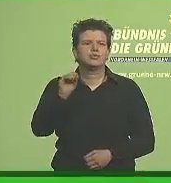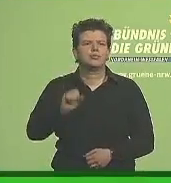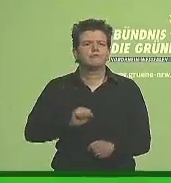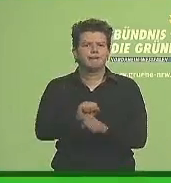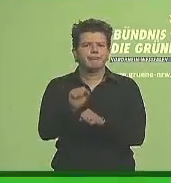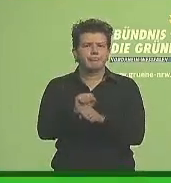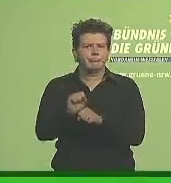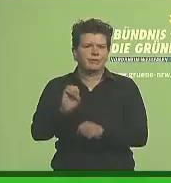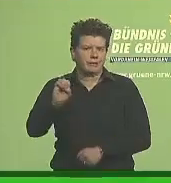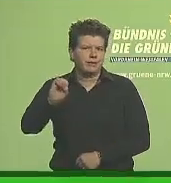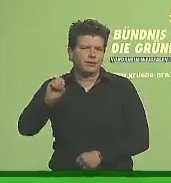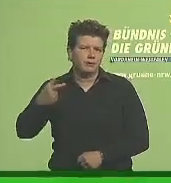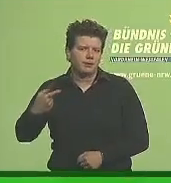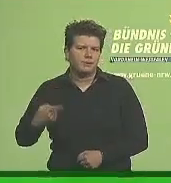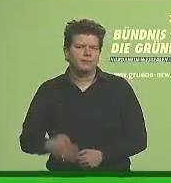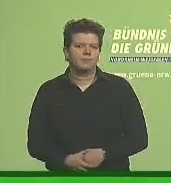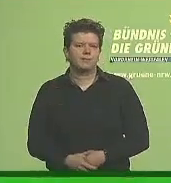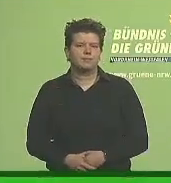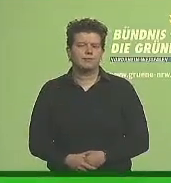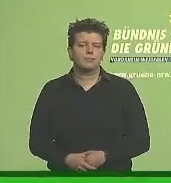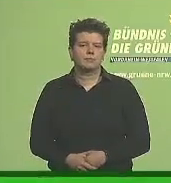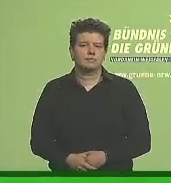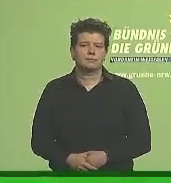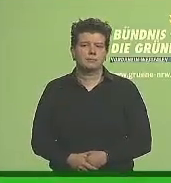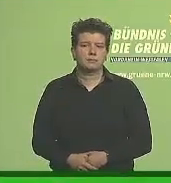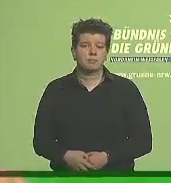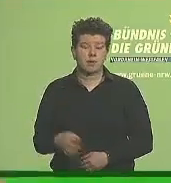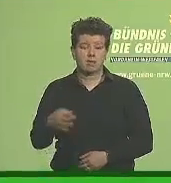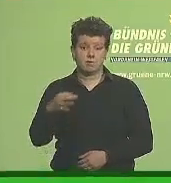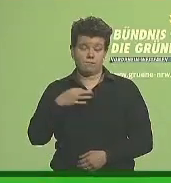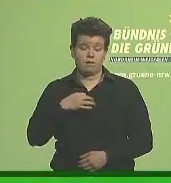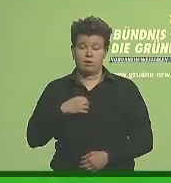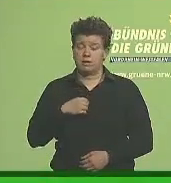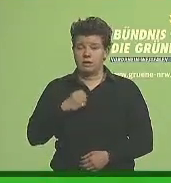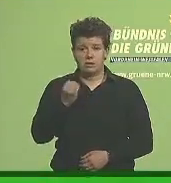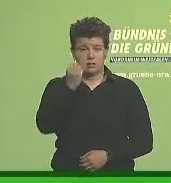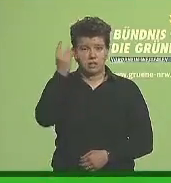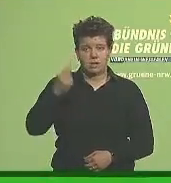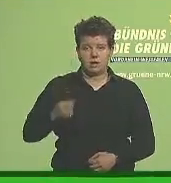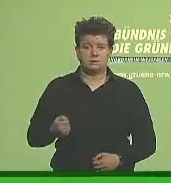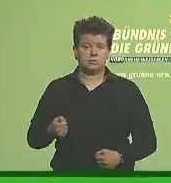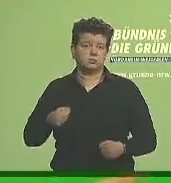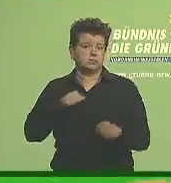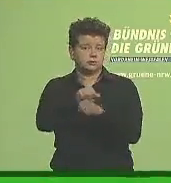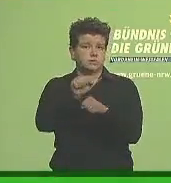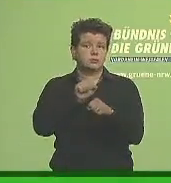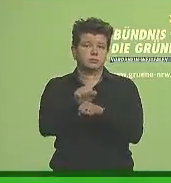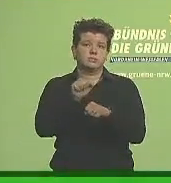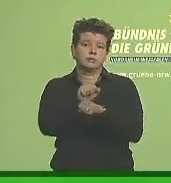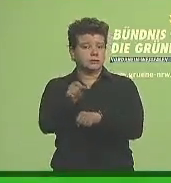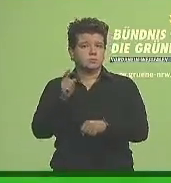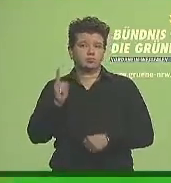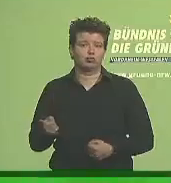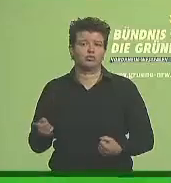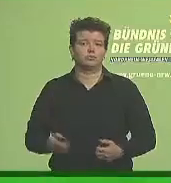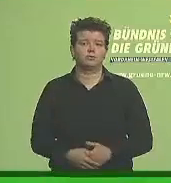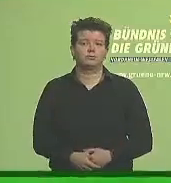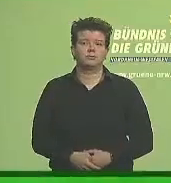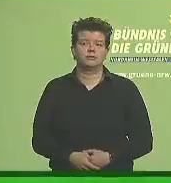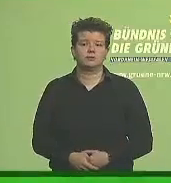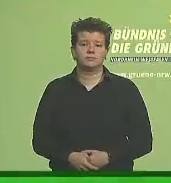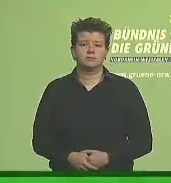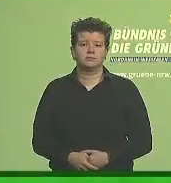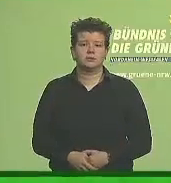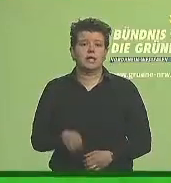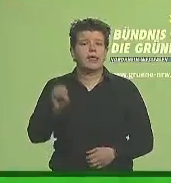ist eine Kampfansage. Eine Kampfansage deshalb, weil gleichzeitig weitergeplant wird, weil die Regionalplanung vorangetrieben wird, weil investiert